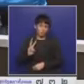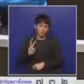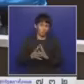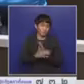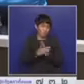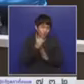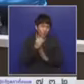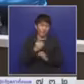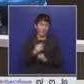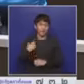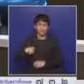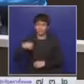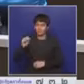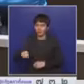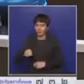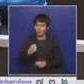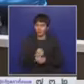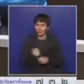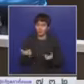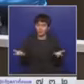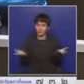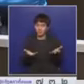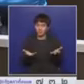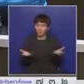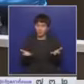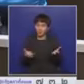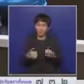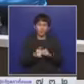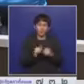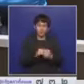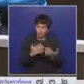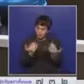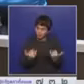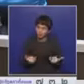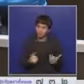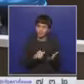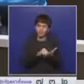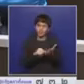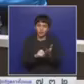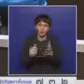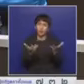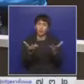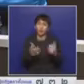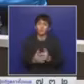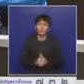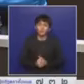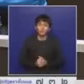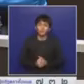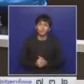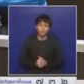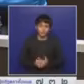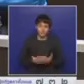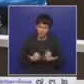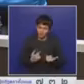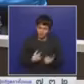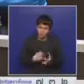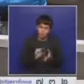ศาลเขาจะทำอย่างไรกับสถานการณ์นี้ความห่วงใยที่เกิดขึ้น